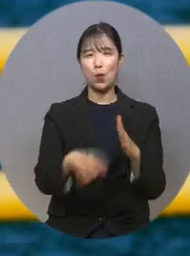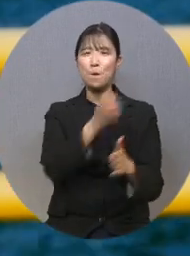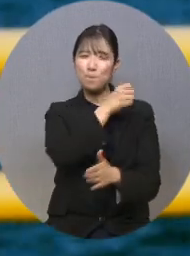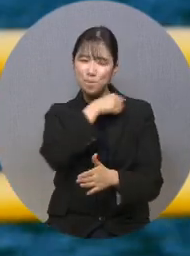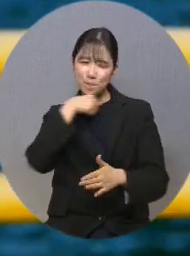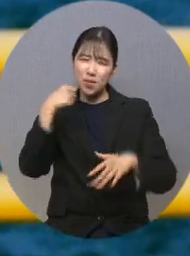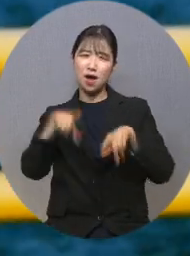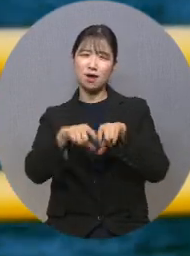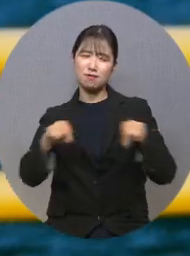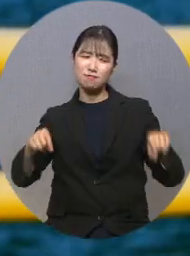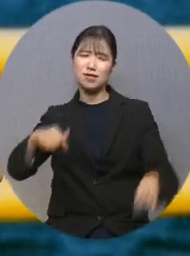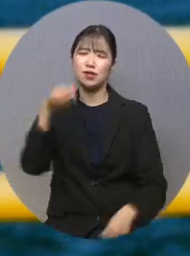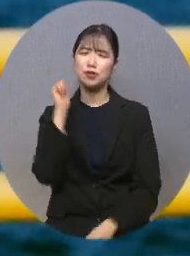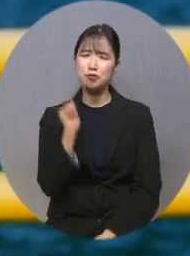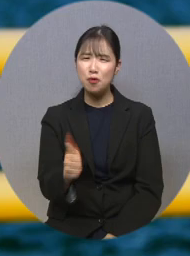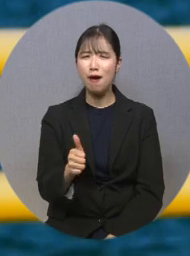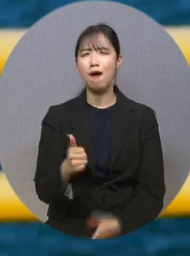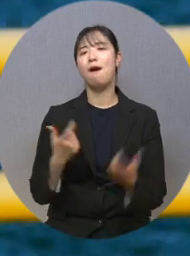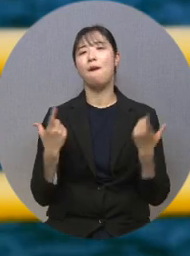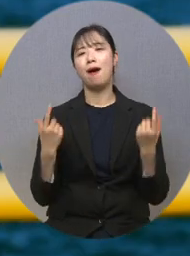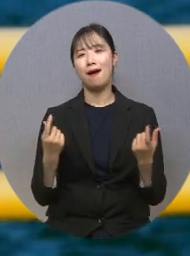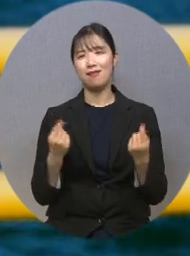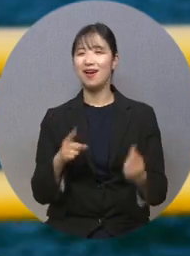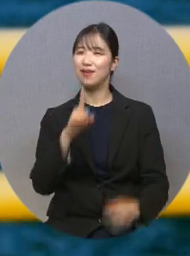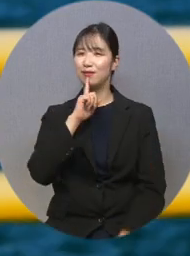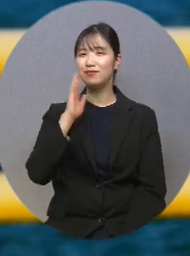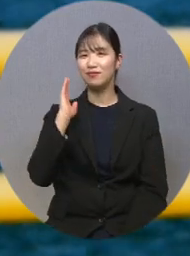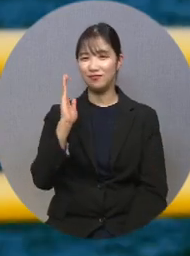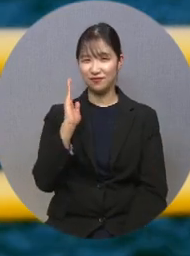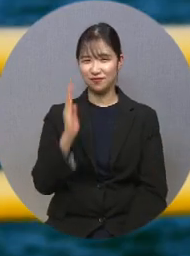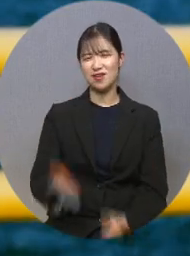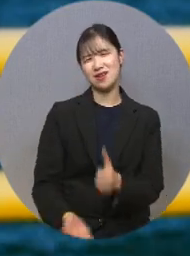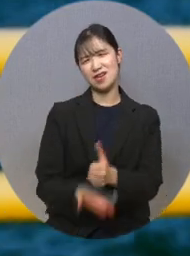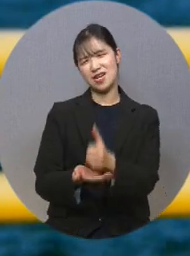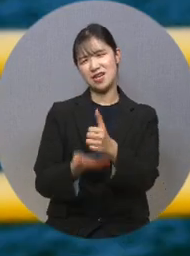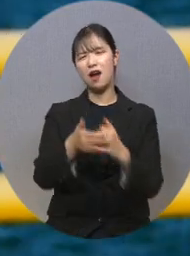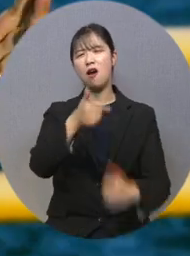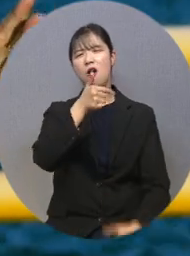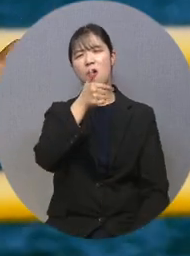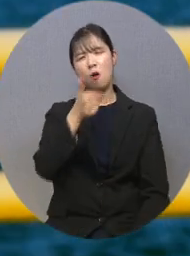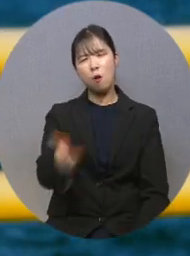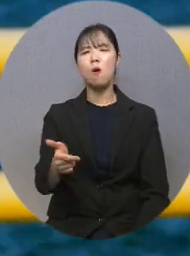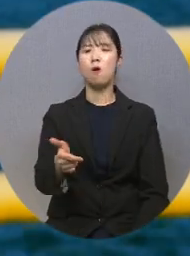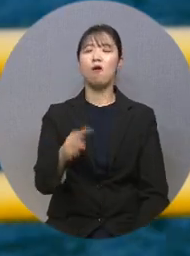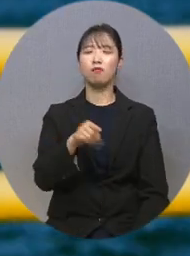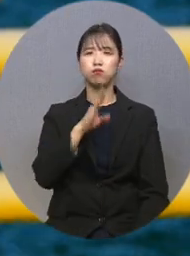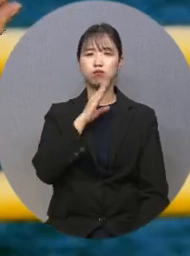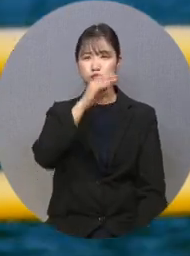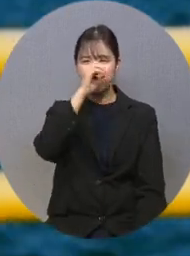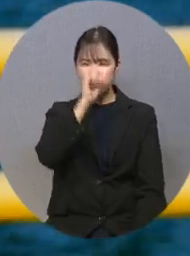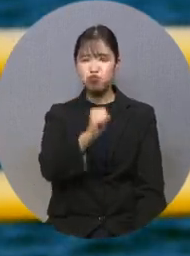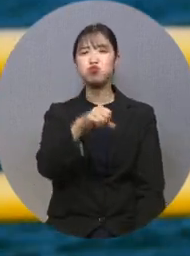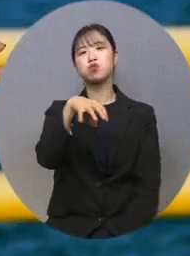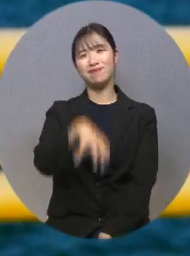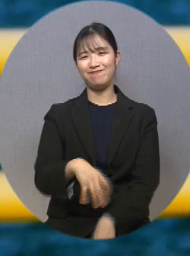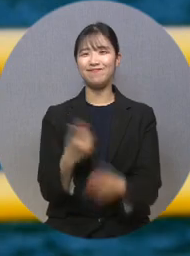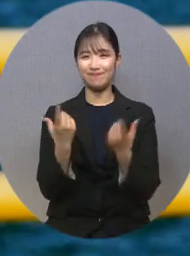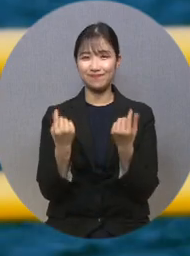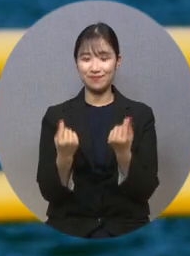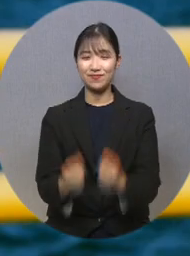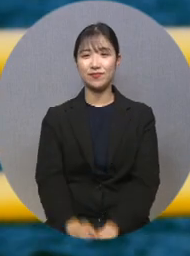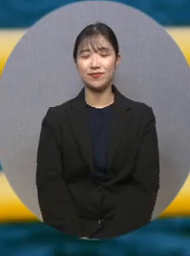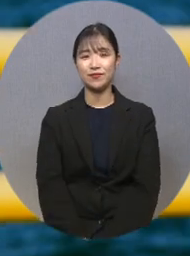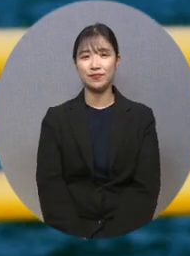듣고 최고의 먹거리 있는 곳이 강진이라고 극찬했을 정도로 아주 좋은 곳이 바로 이곳